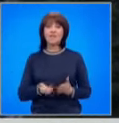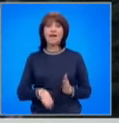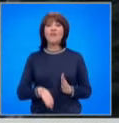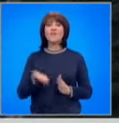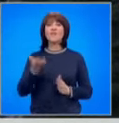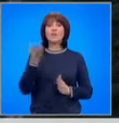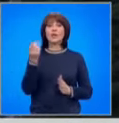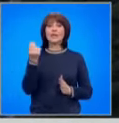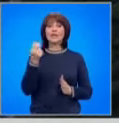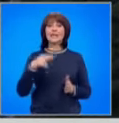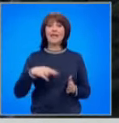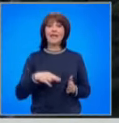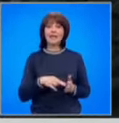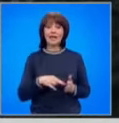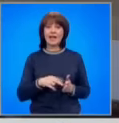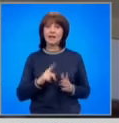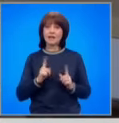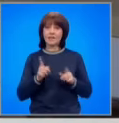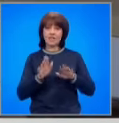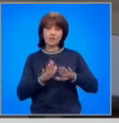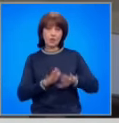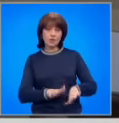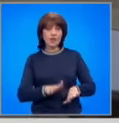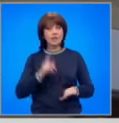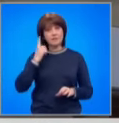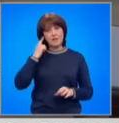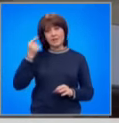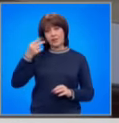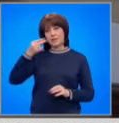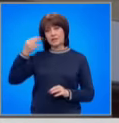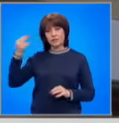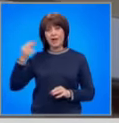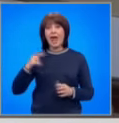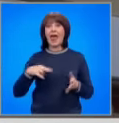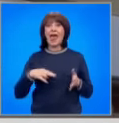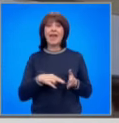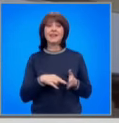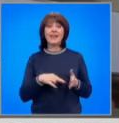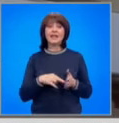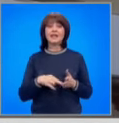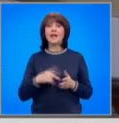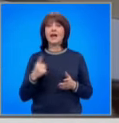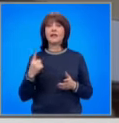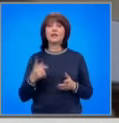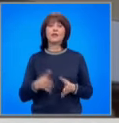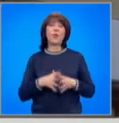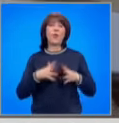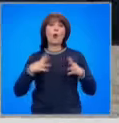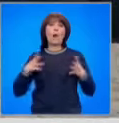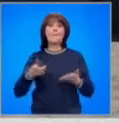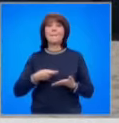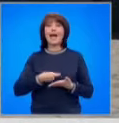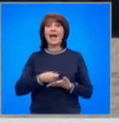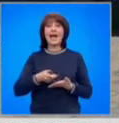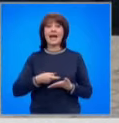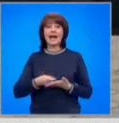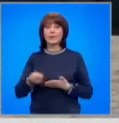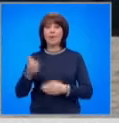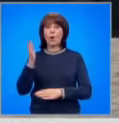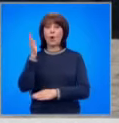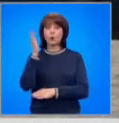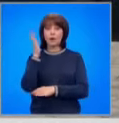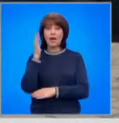на енергията трябва да останат, смятат още от института. Именно енергията се оказва един от най-големите разходи за хотелиерите, дори да